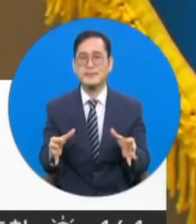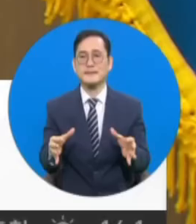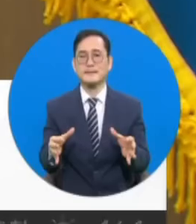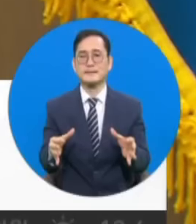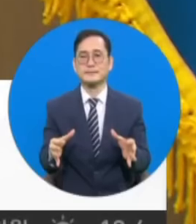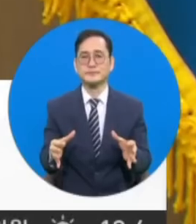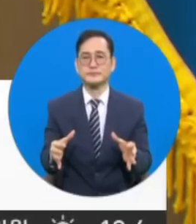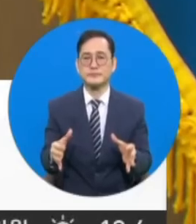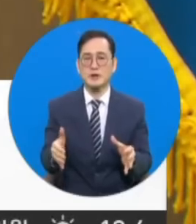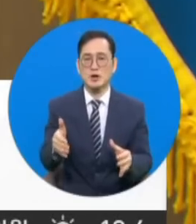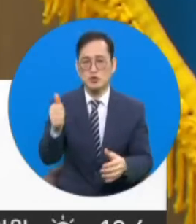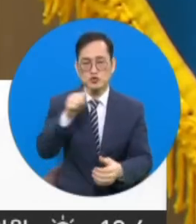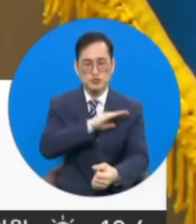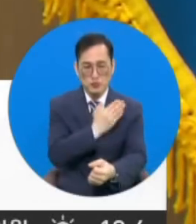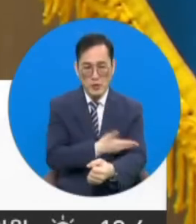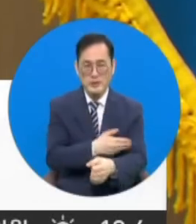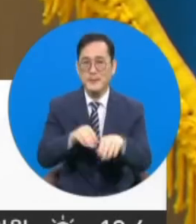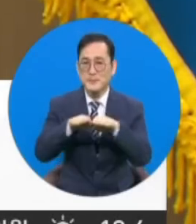영토보존